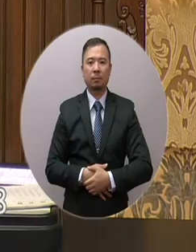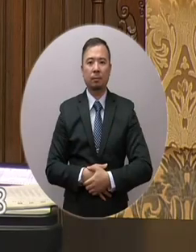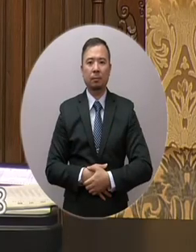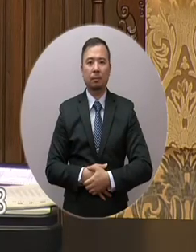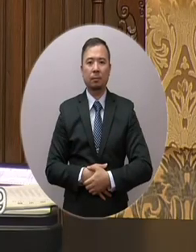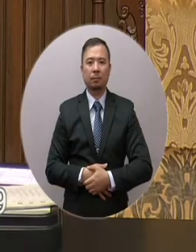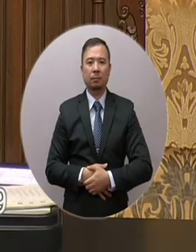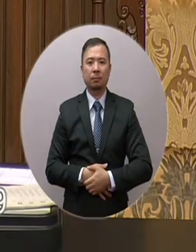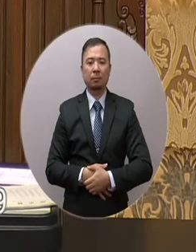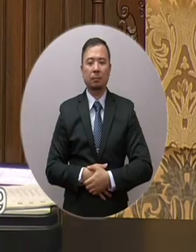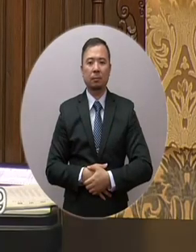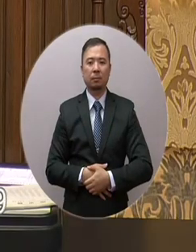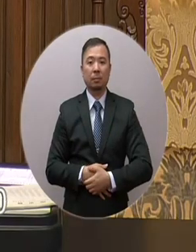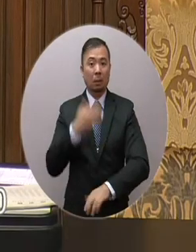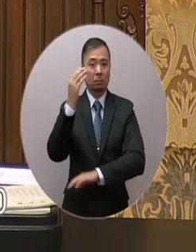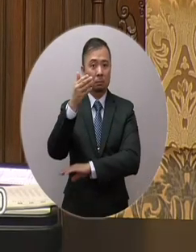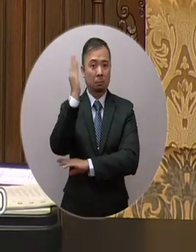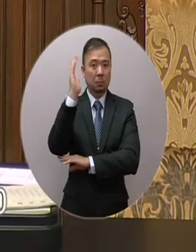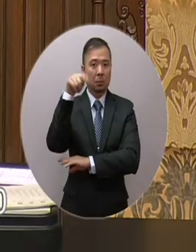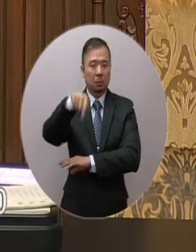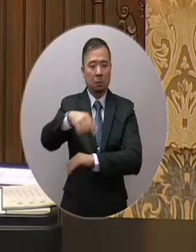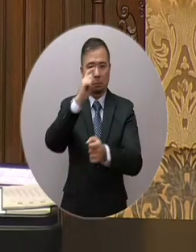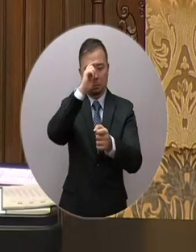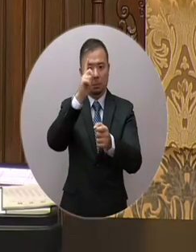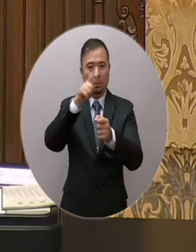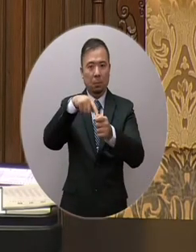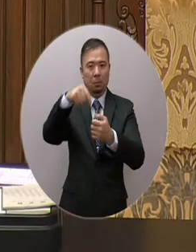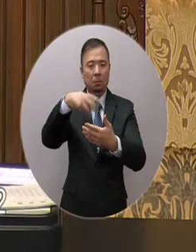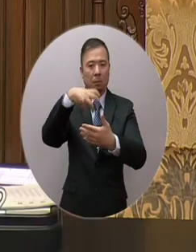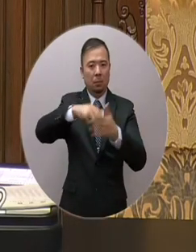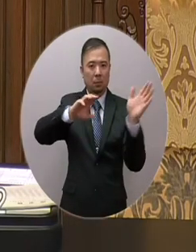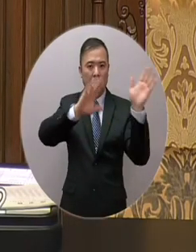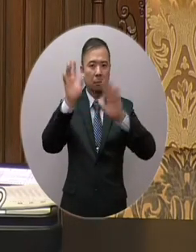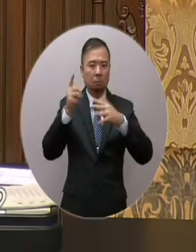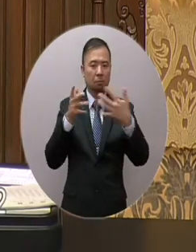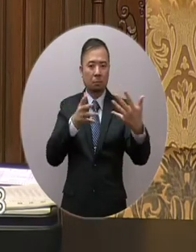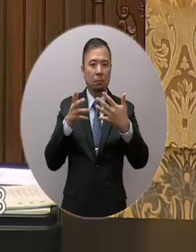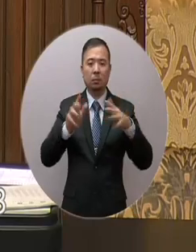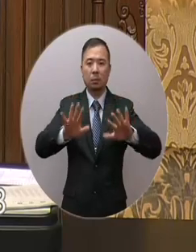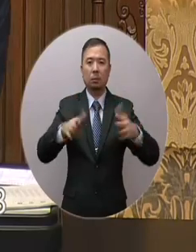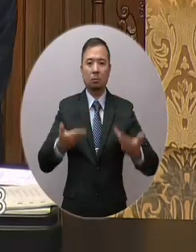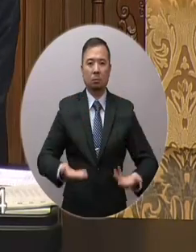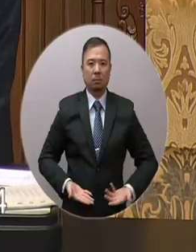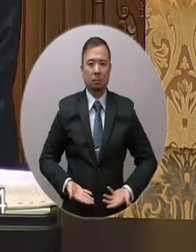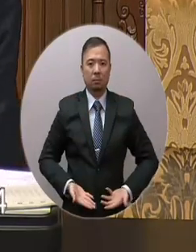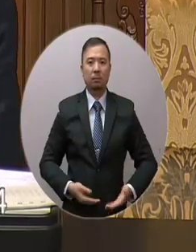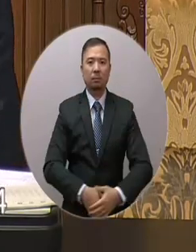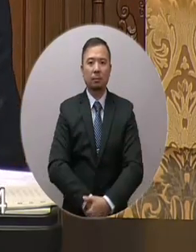施政方针及施政报告之质询，现在休息。